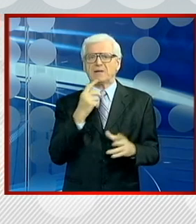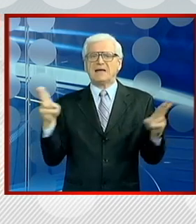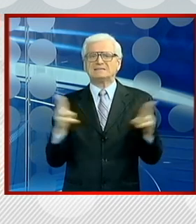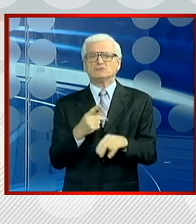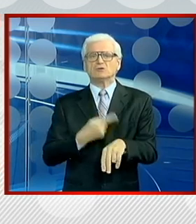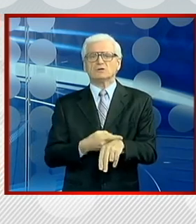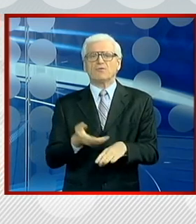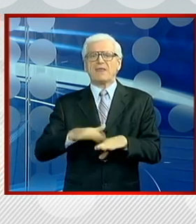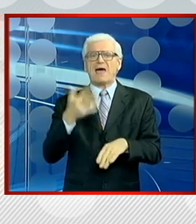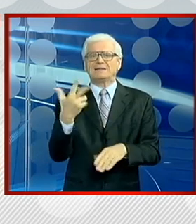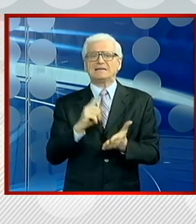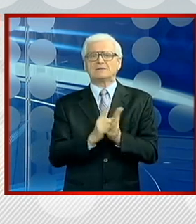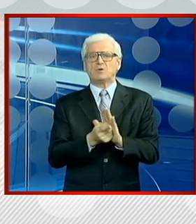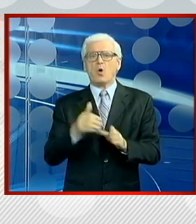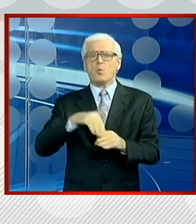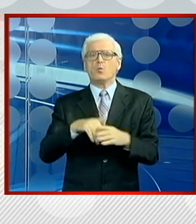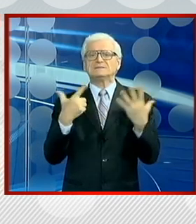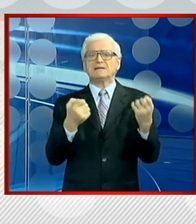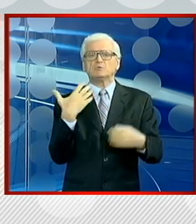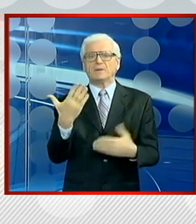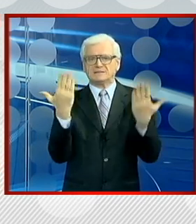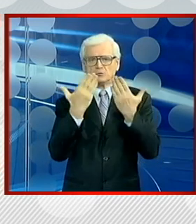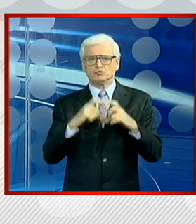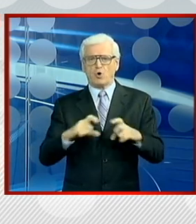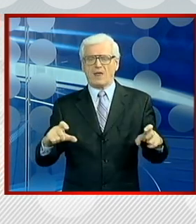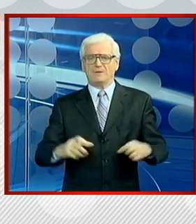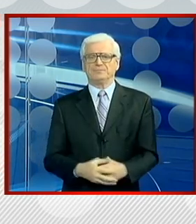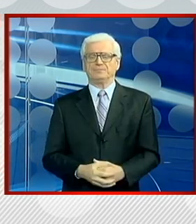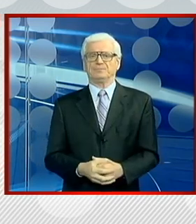skraćenjem časova na 30 minuta u 750 škola.